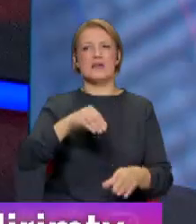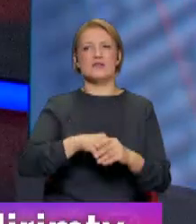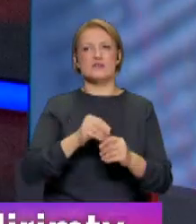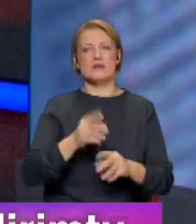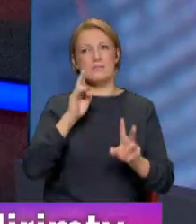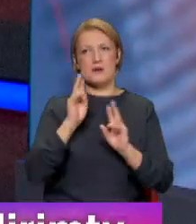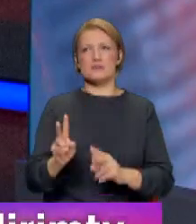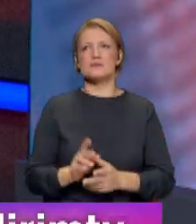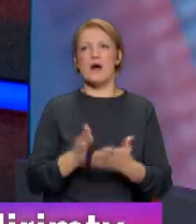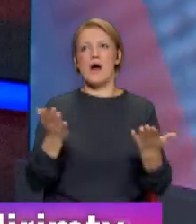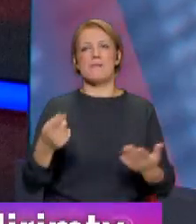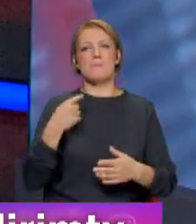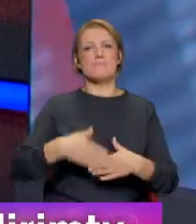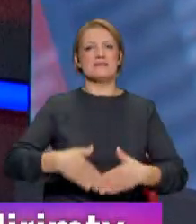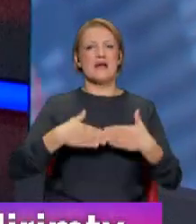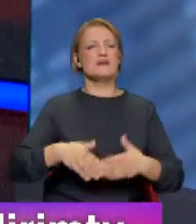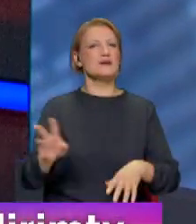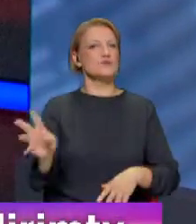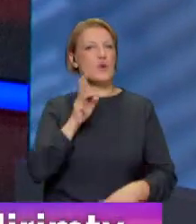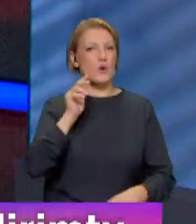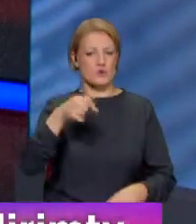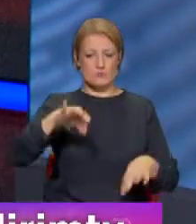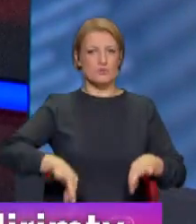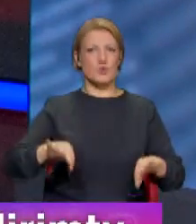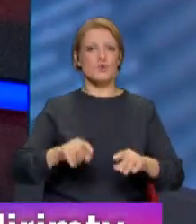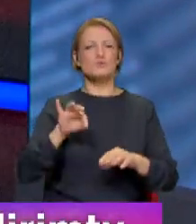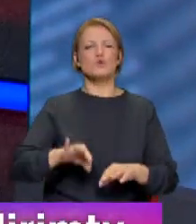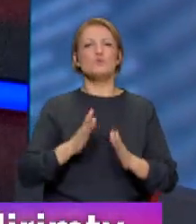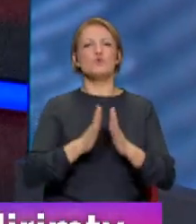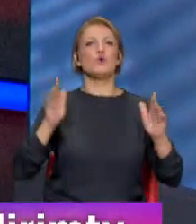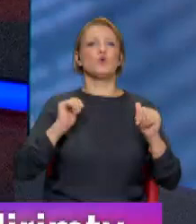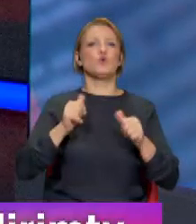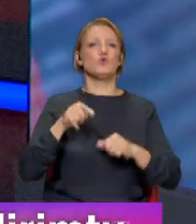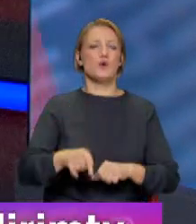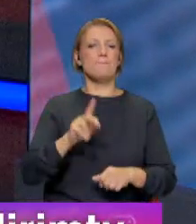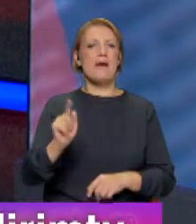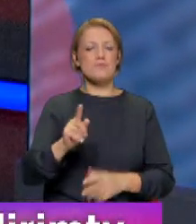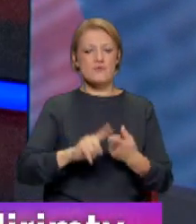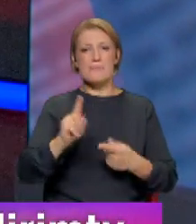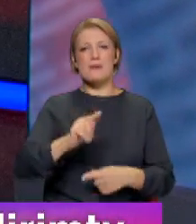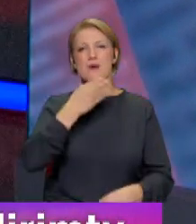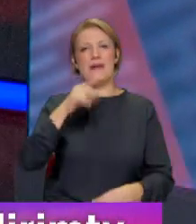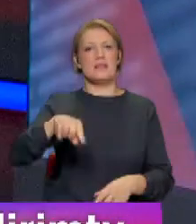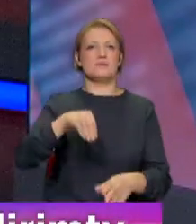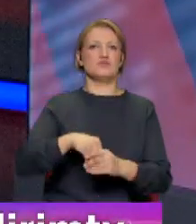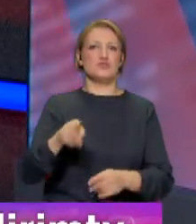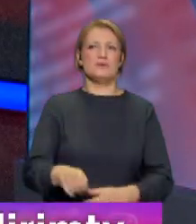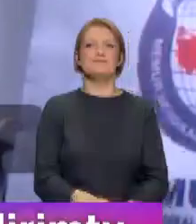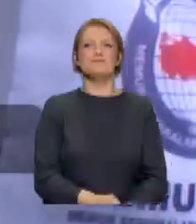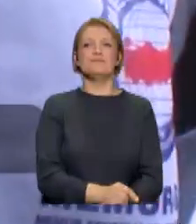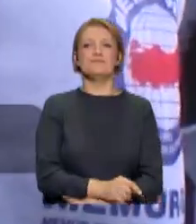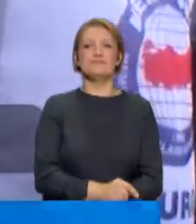baktığımızda Ama pazarlıklardaki son gün bu gün Büyük gün memur ve memur emeklilerimiz için